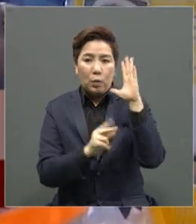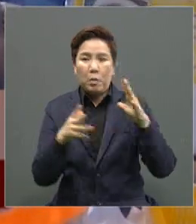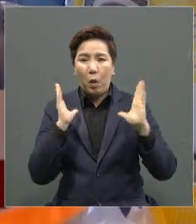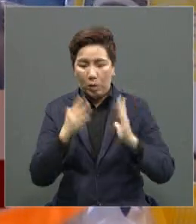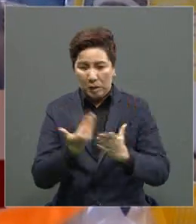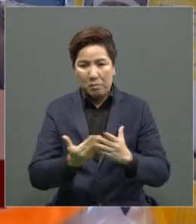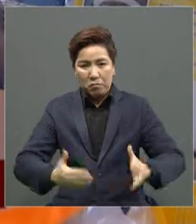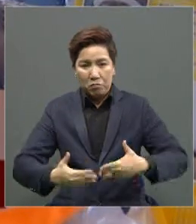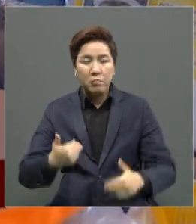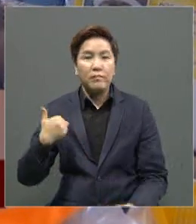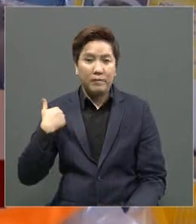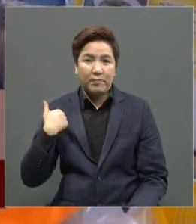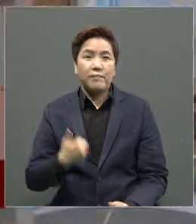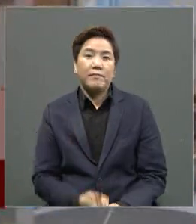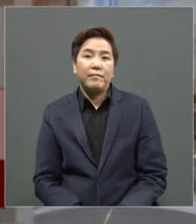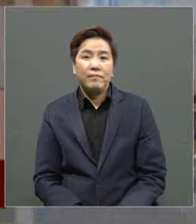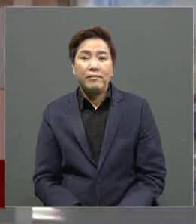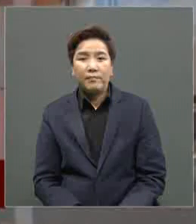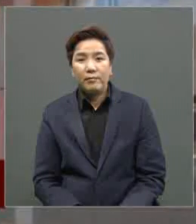ายนั้นดียิ่งขึ้นค่ะ